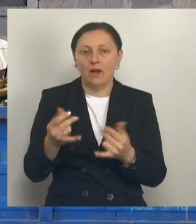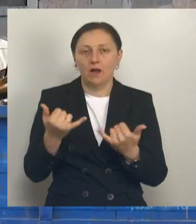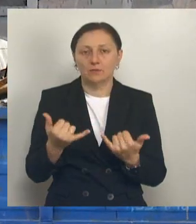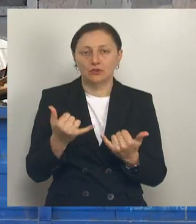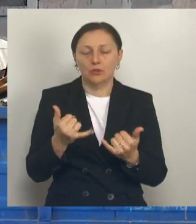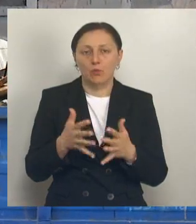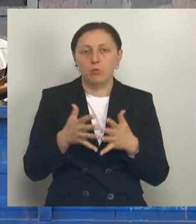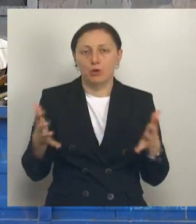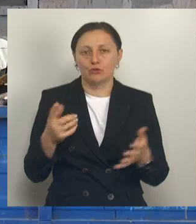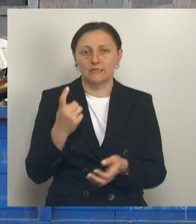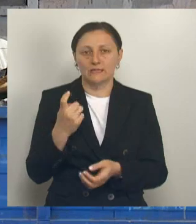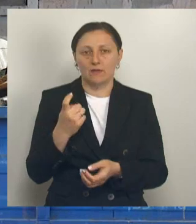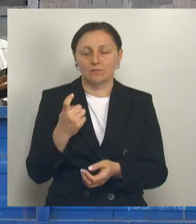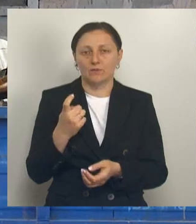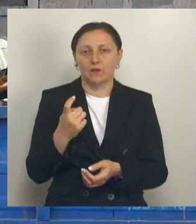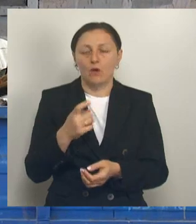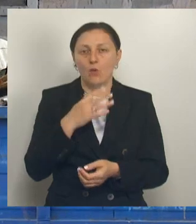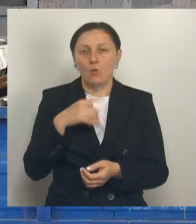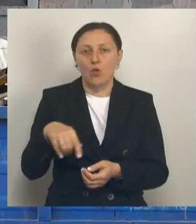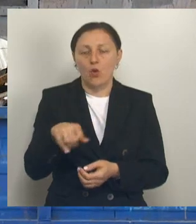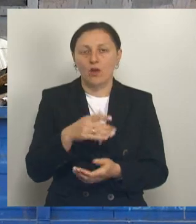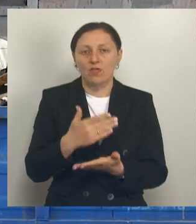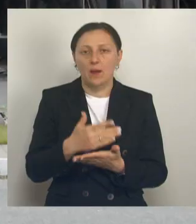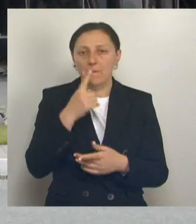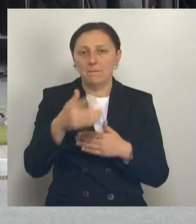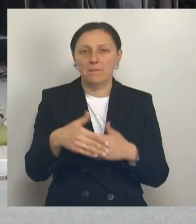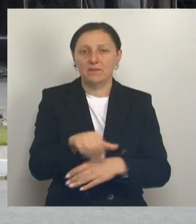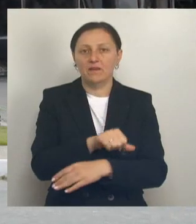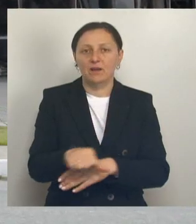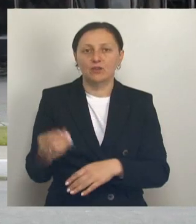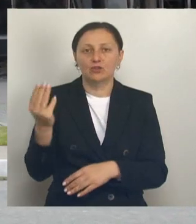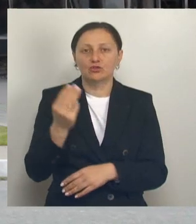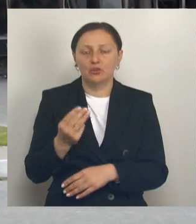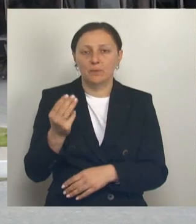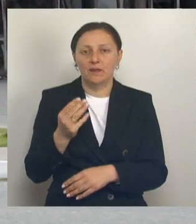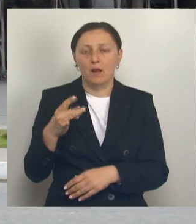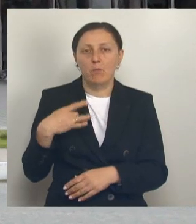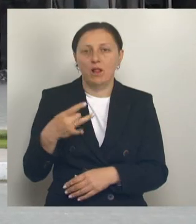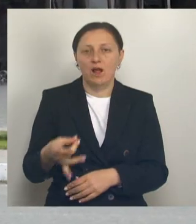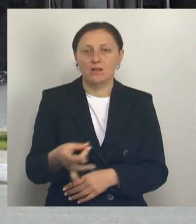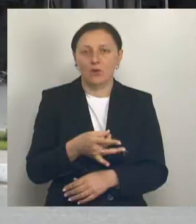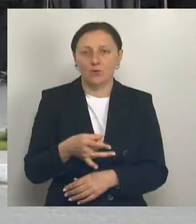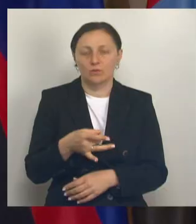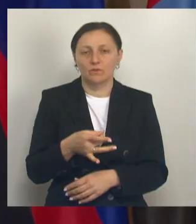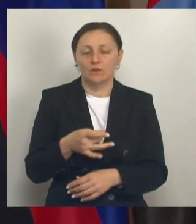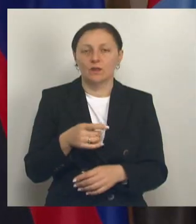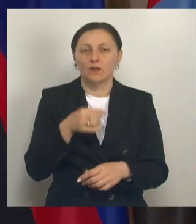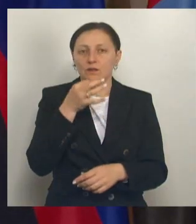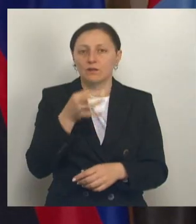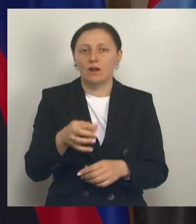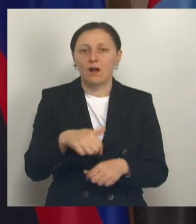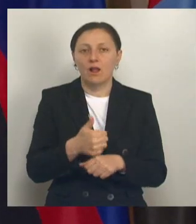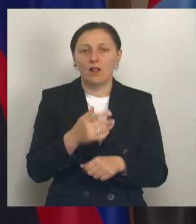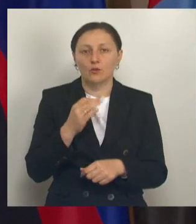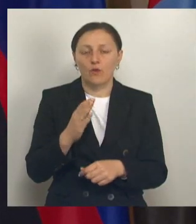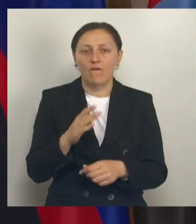располагается в приграничных шебекинском округе и белгородском районе по словам Вячеслава Гладкова вопрос помощи пострадавшему бизнесу